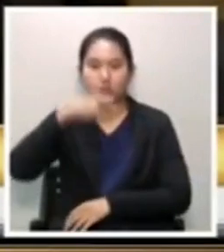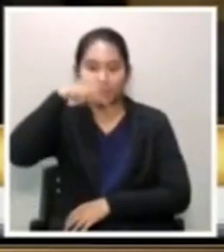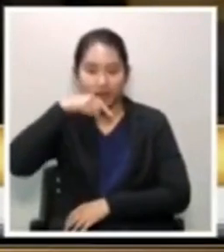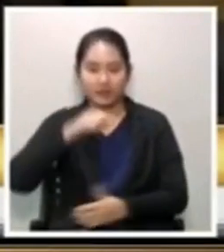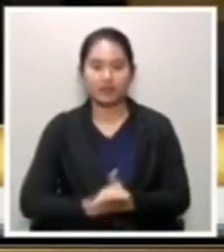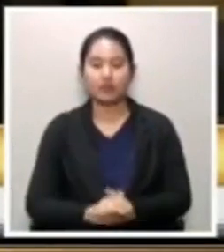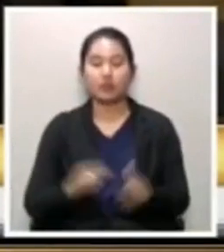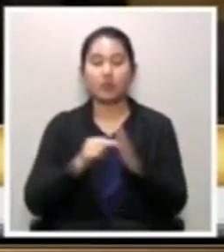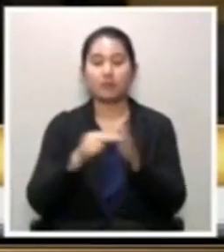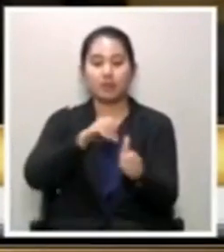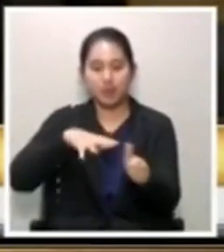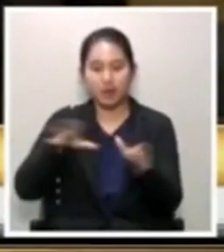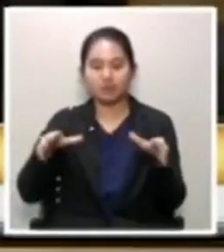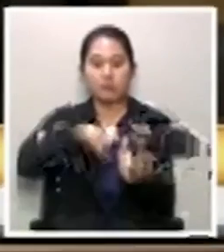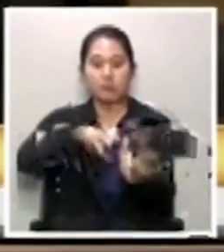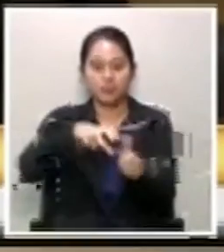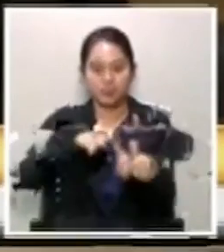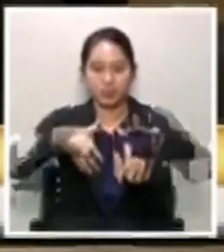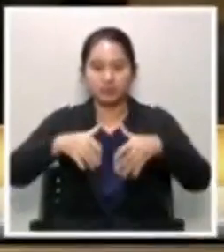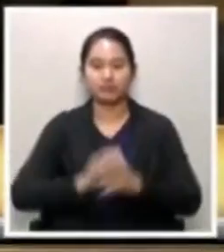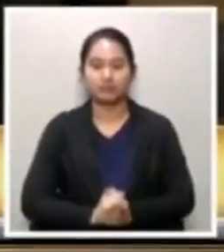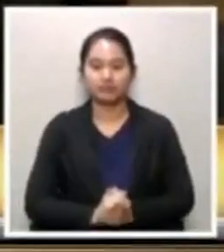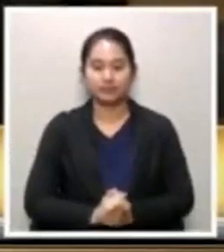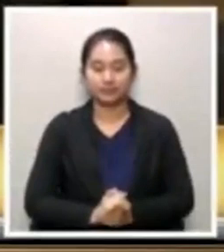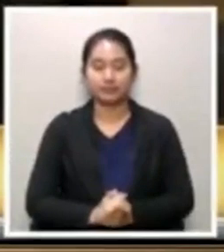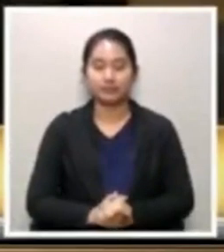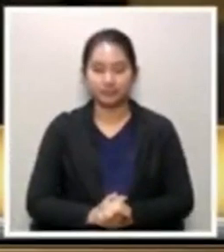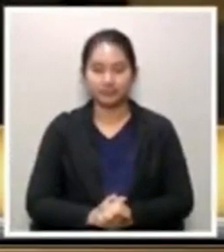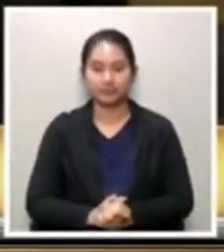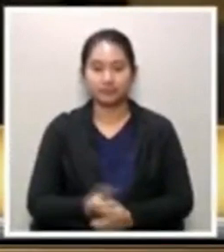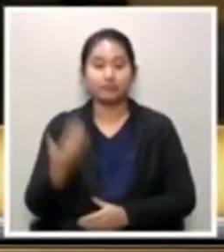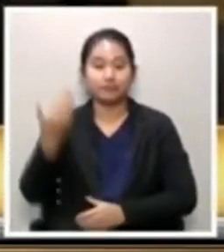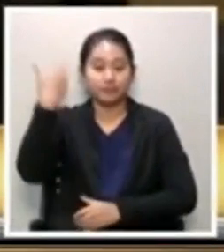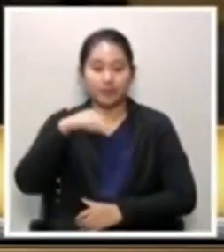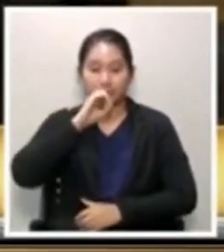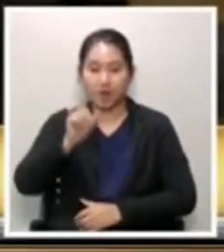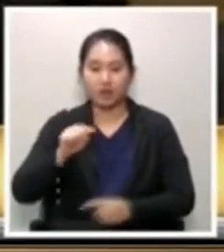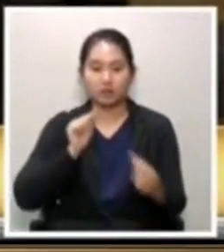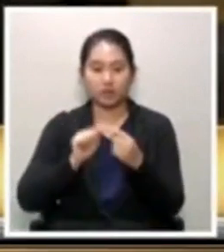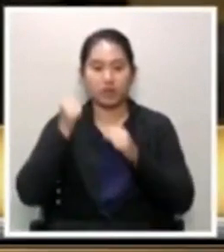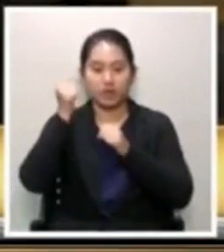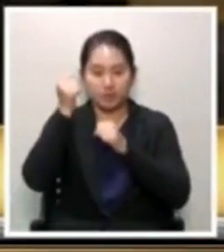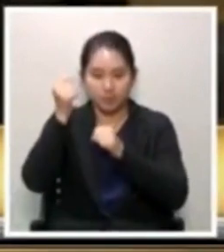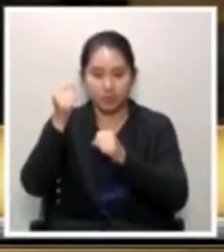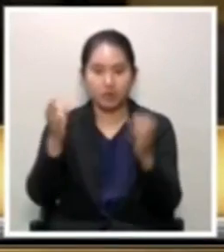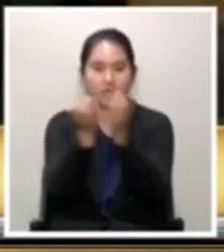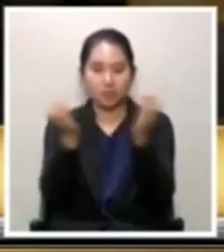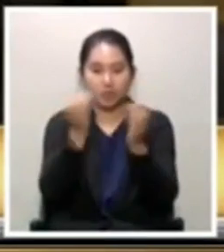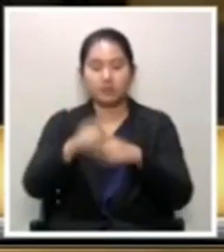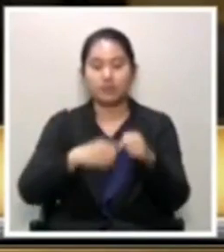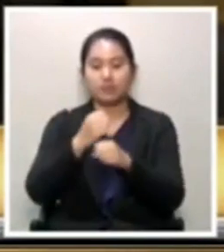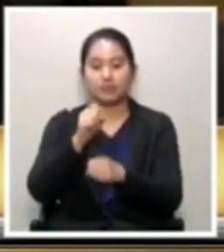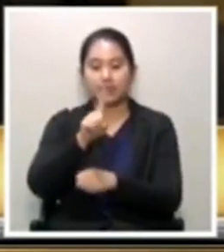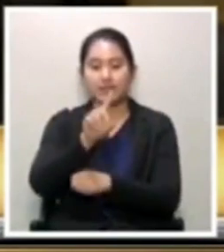ผู้นําของฝ่ายพลเรือนในคณะรัฐนะครับท่านกล่าวว่าอย่างนี้ครับตอนที่เราช่วยกันรณรงค์ทํารัฐธรรมนูญในท้ายสุดกลายมาเป็นรัฐธรรมนูญ17หลัง